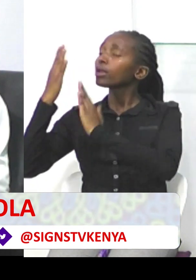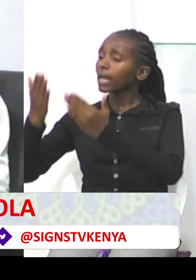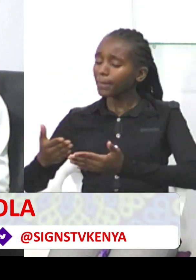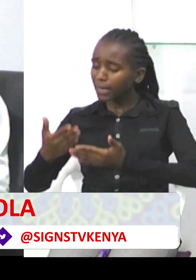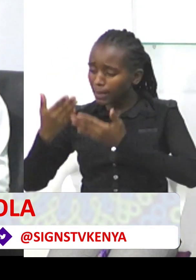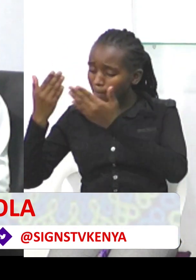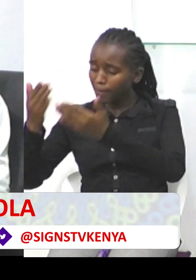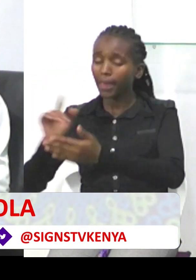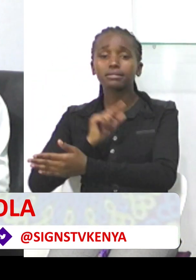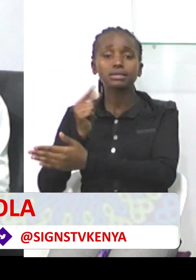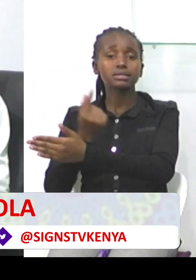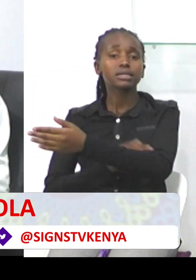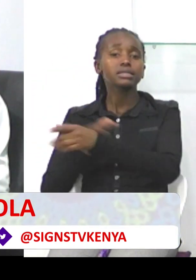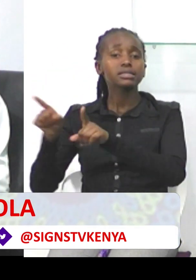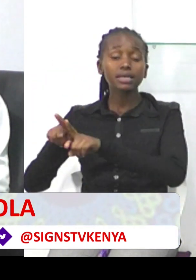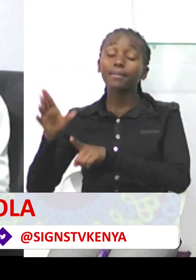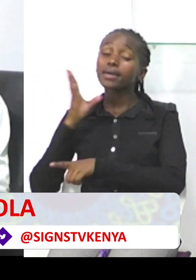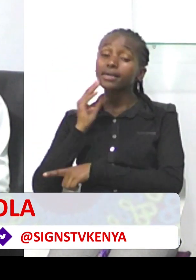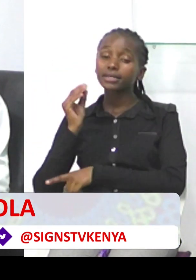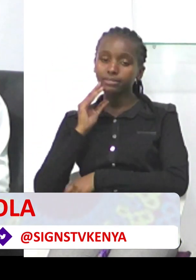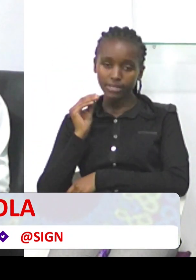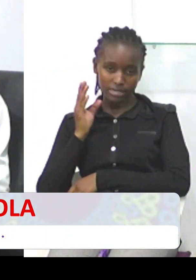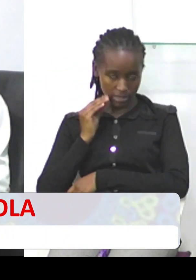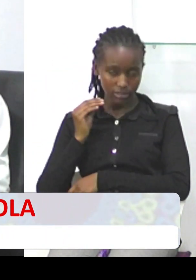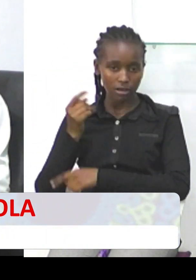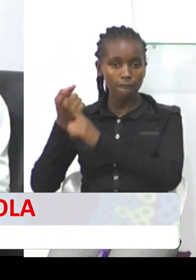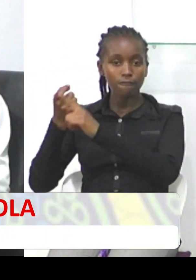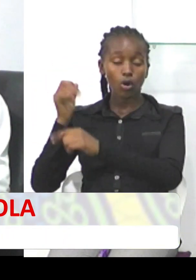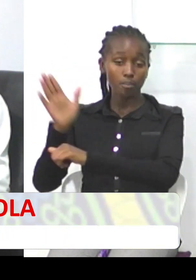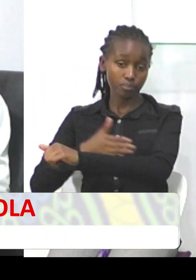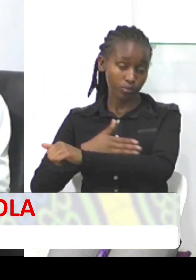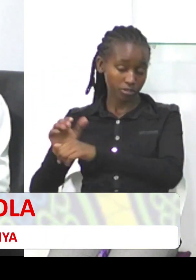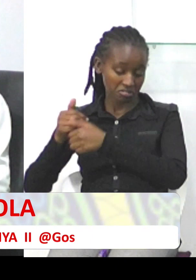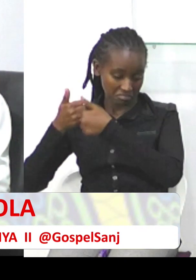few experience. Yeah. In music.